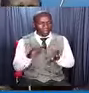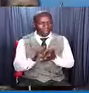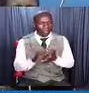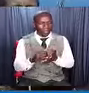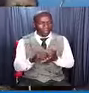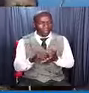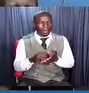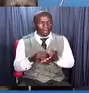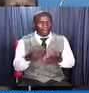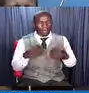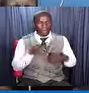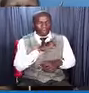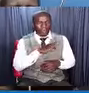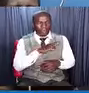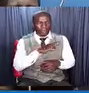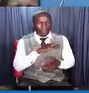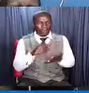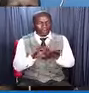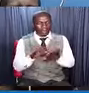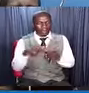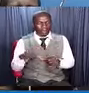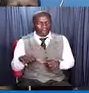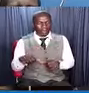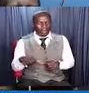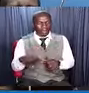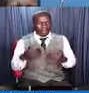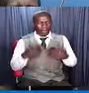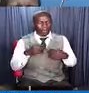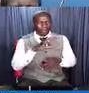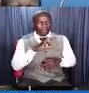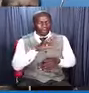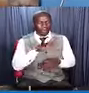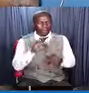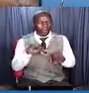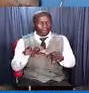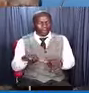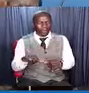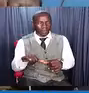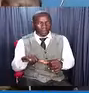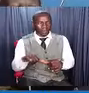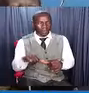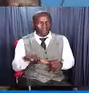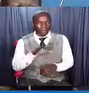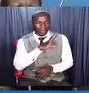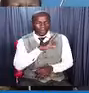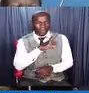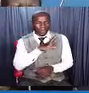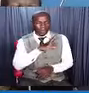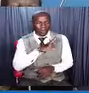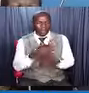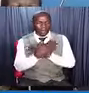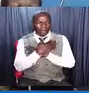kukaa, awe na matunda yaliyokaa, awe na matunda yaliyokaa, tunda la